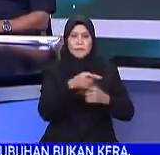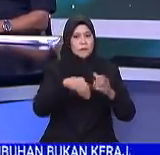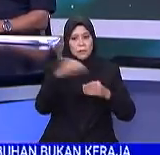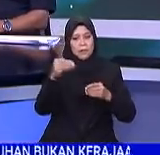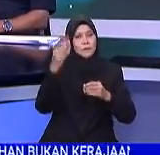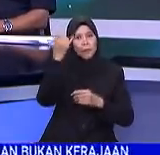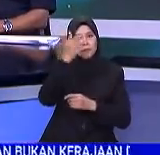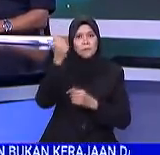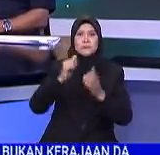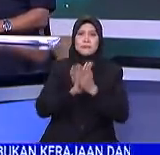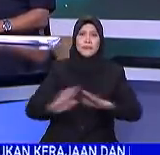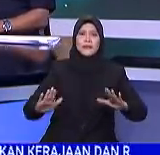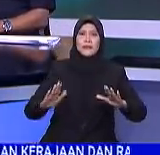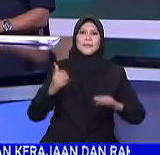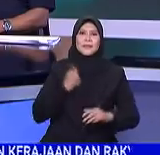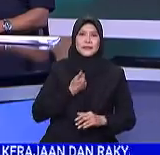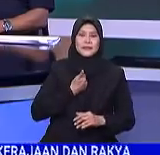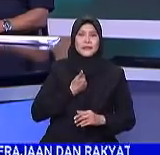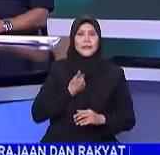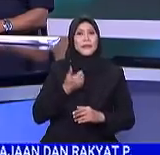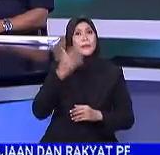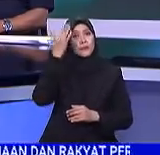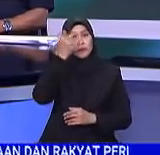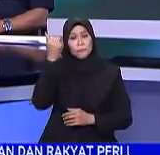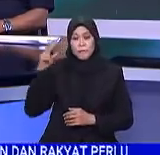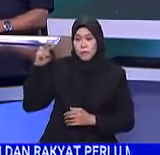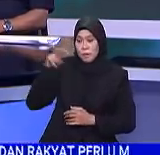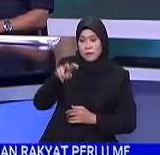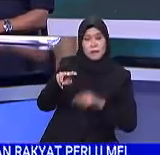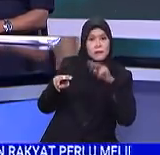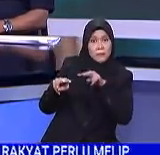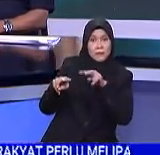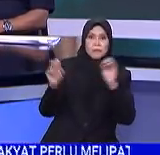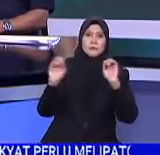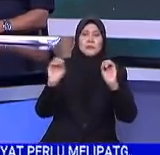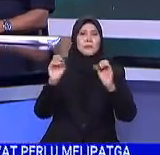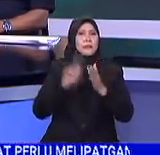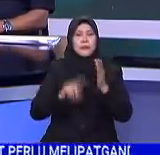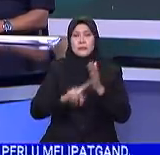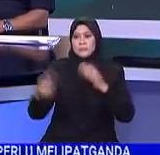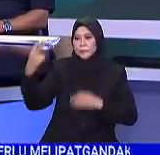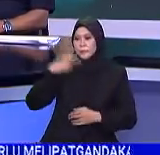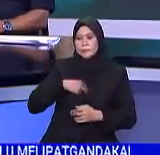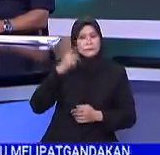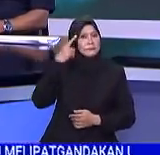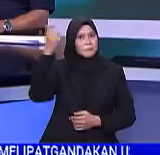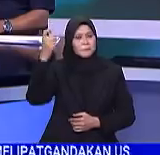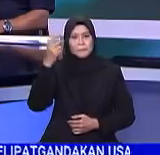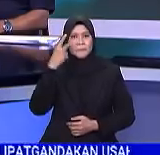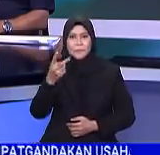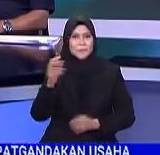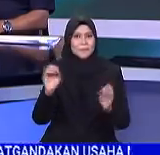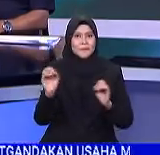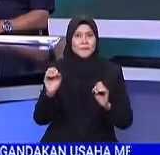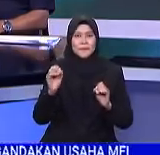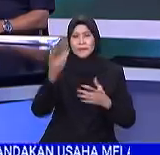bertujuan untuk keselamatan kita. Sebenarnya virus ni kita tidak nampak. Tak ada kesan apa pun. Kadang-kadang kita